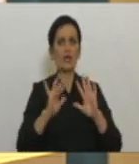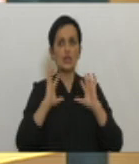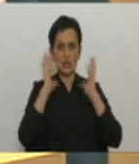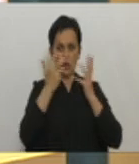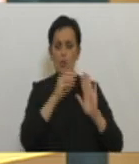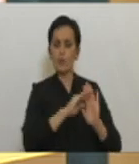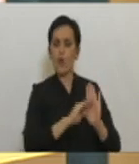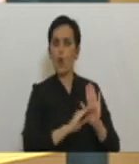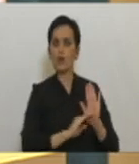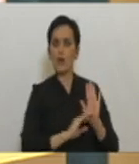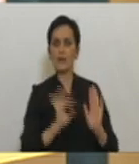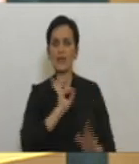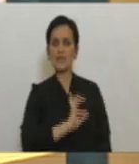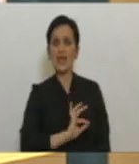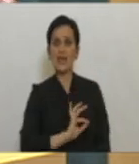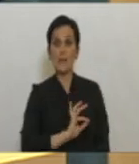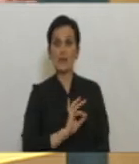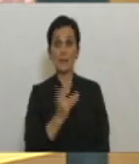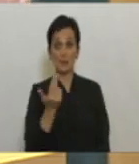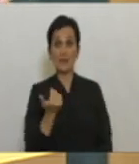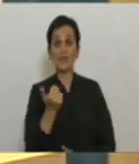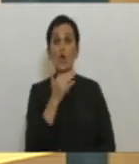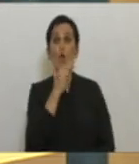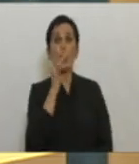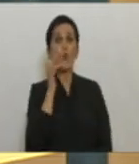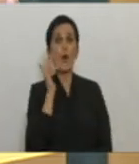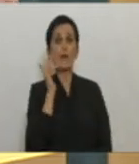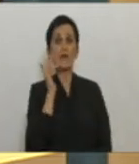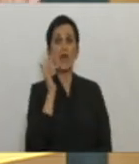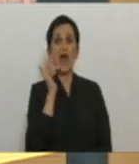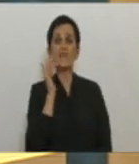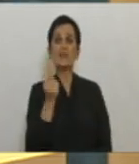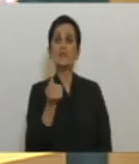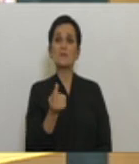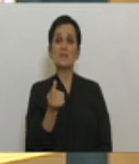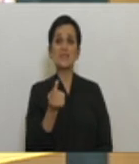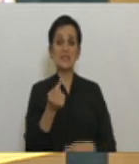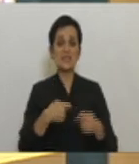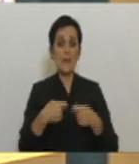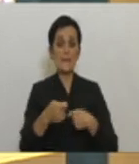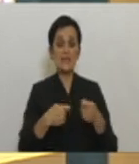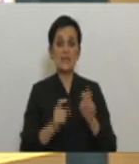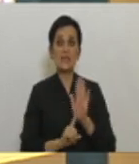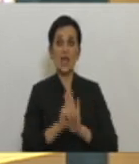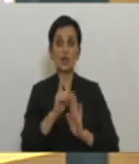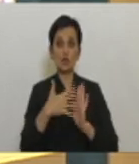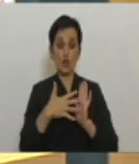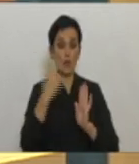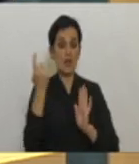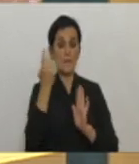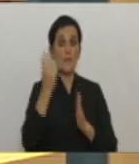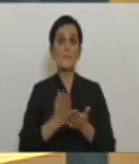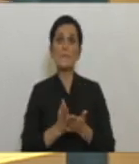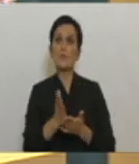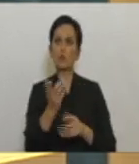პროგრამებით ისარგებლა და უამრავი მცირე ბიზნესი დაიწყო. და სოფლის მეურნეობის მიმართულებით